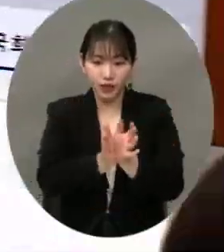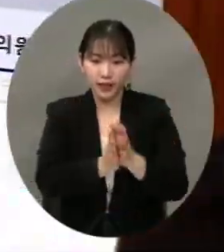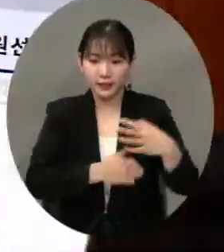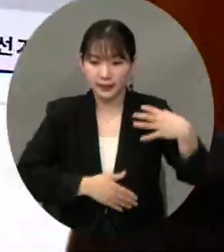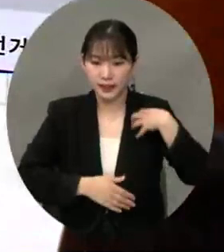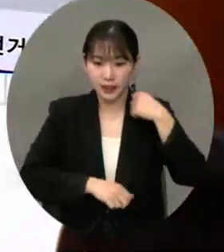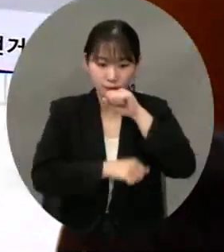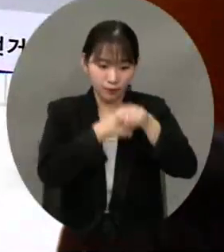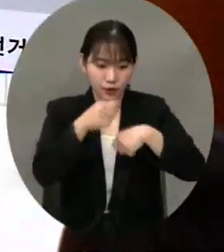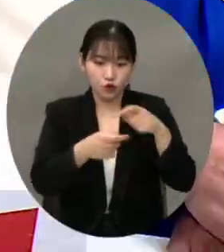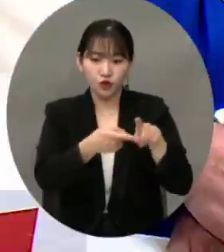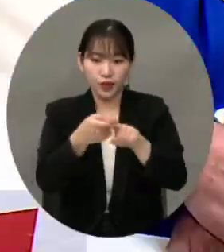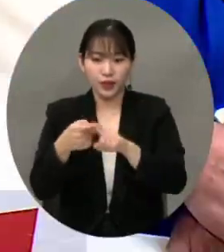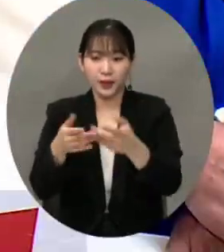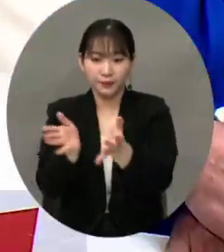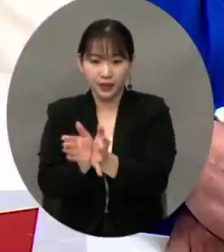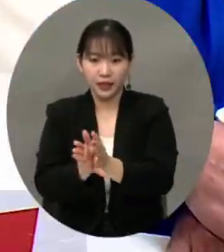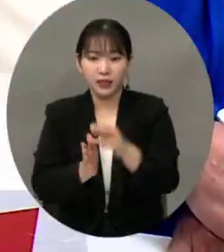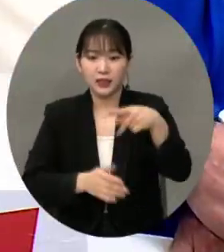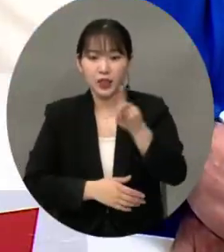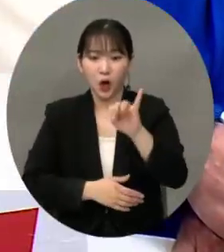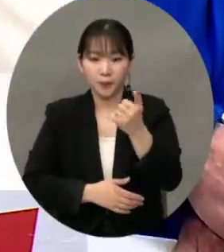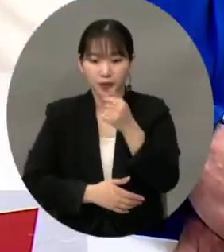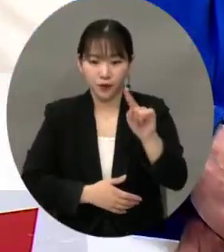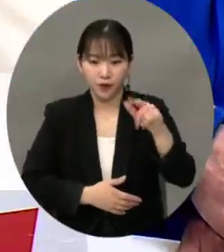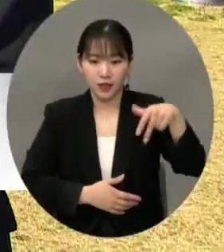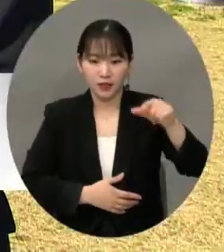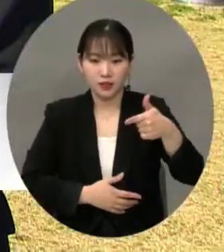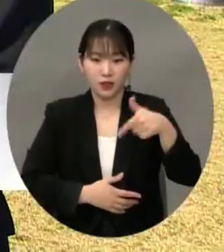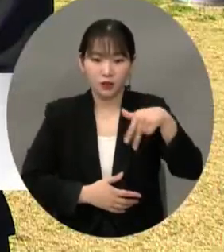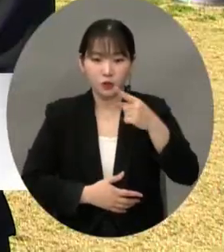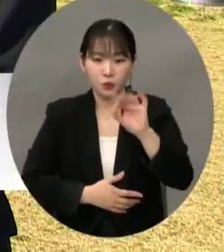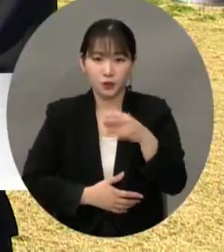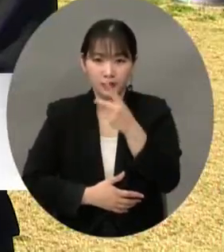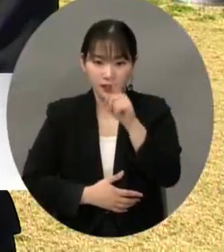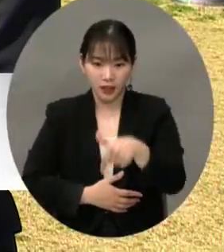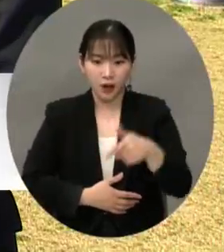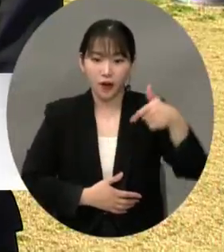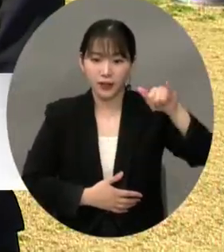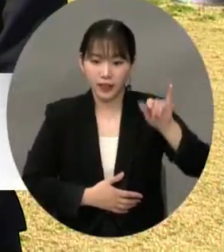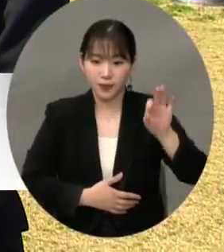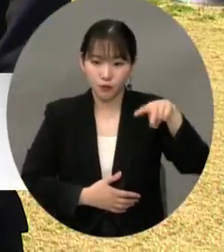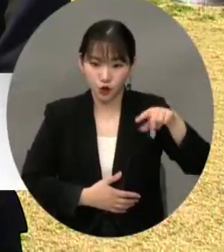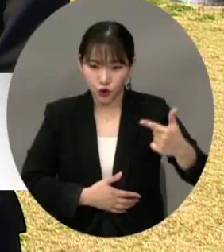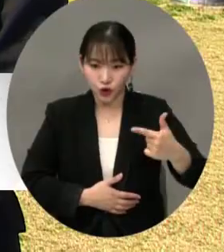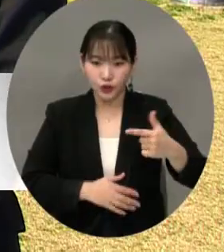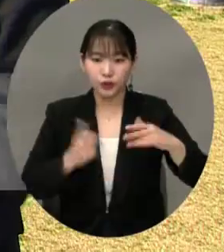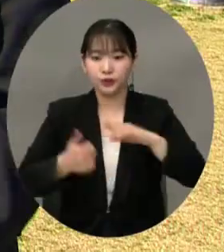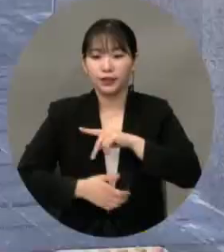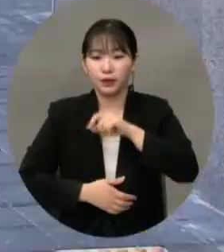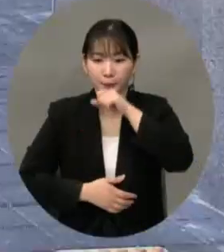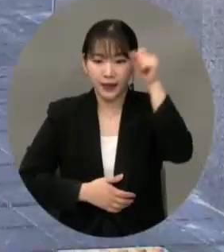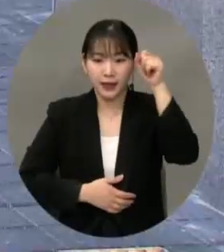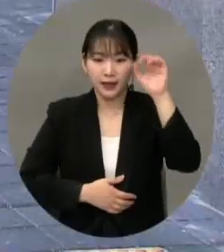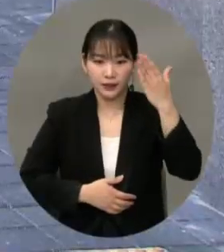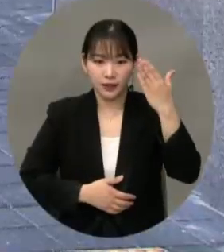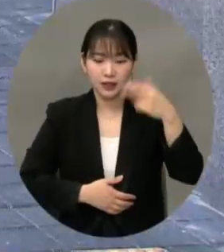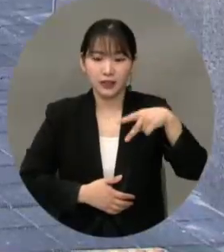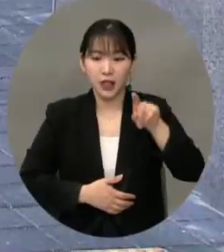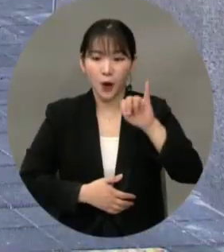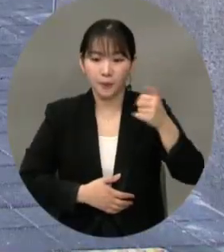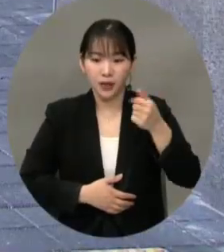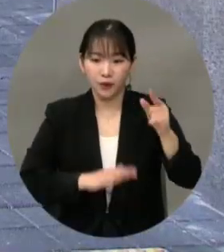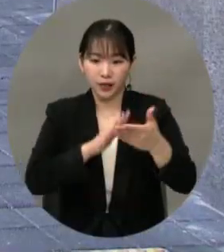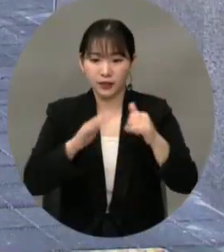주도한 더불어민주연합에서는 서미화와 전정도, 김윤 등 3명이 국회의원 배지를 달게 됐습니다. 서미화